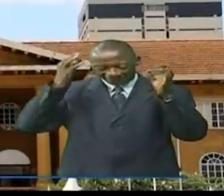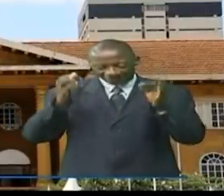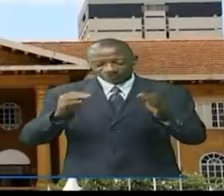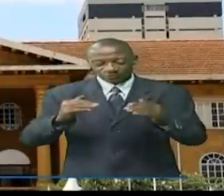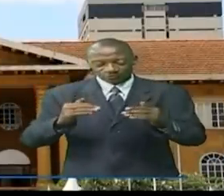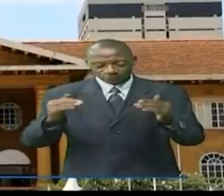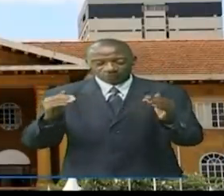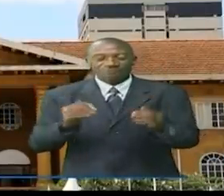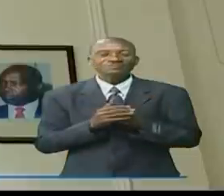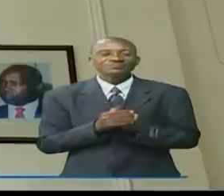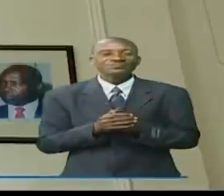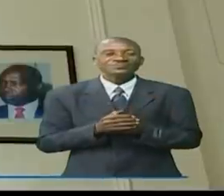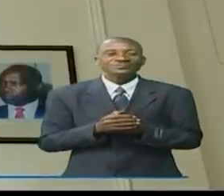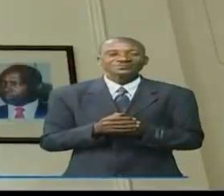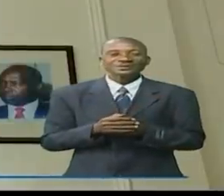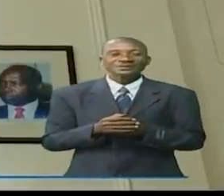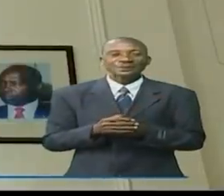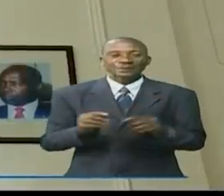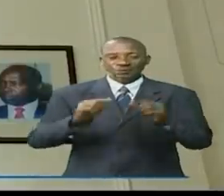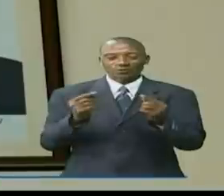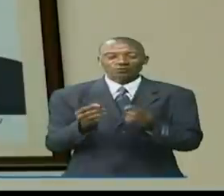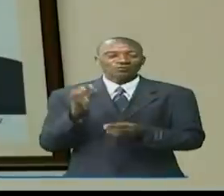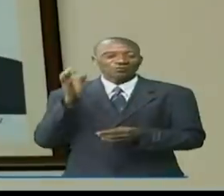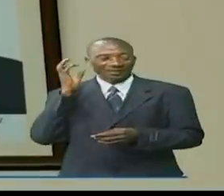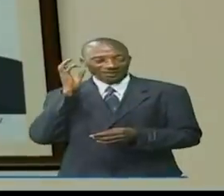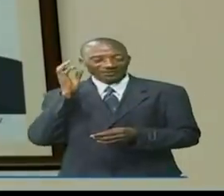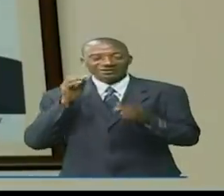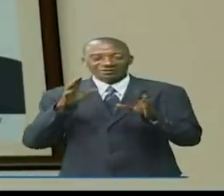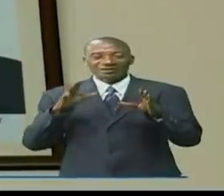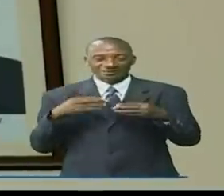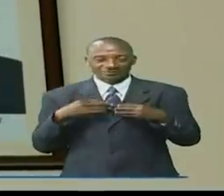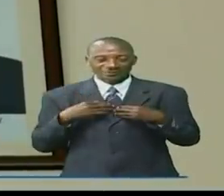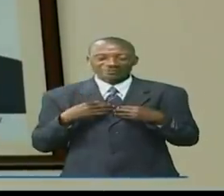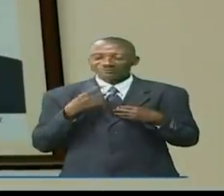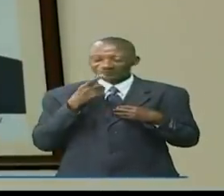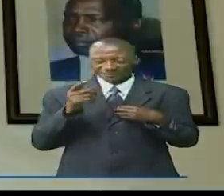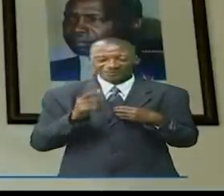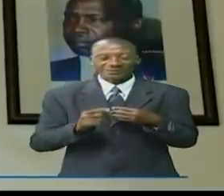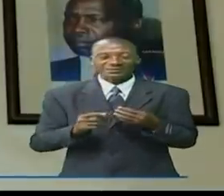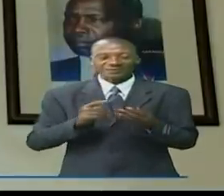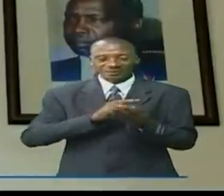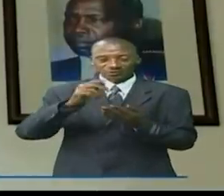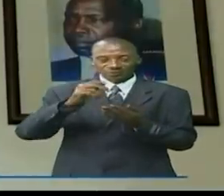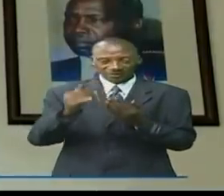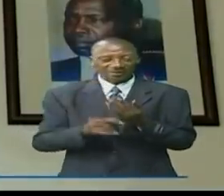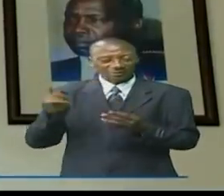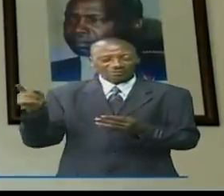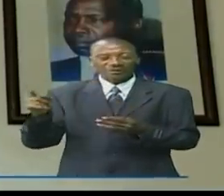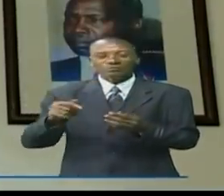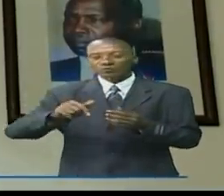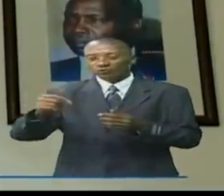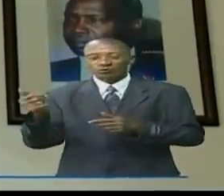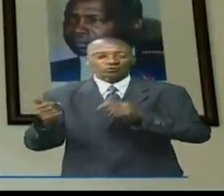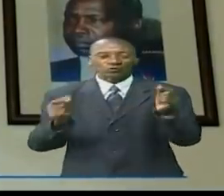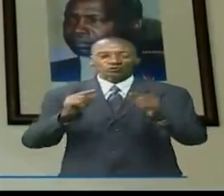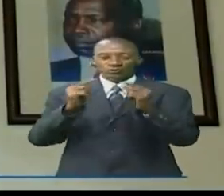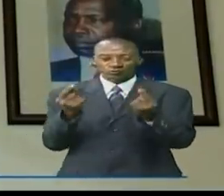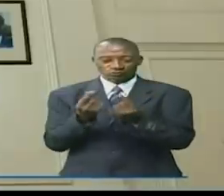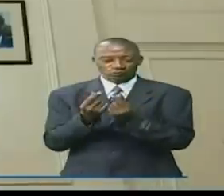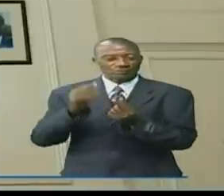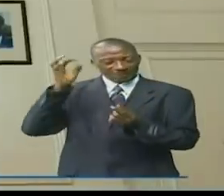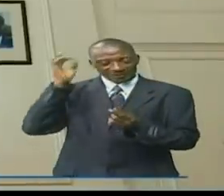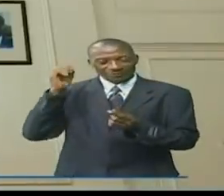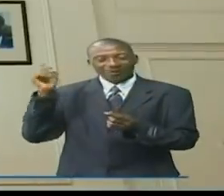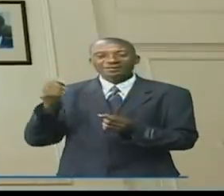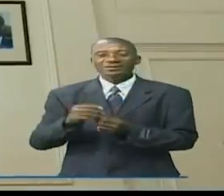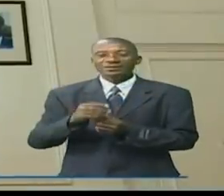la facilitation kenyane a confirmé l'arrivée ce week-end à Nairobi de plusieurs autres groupes de l'Ituri, Nord et